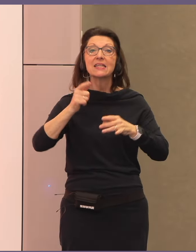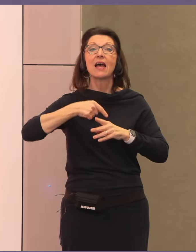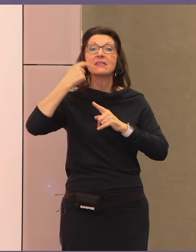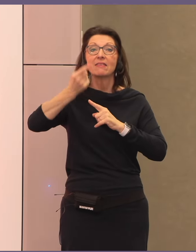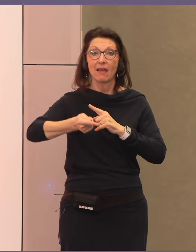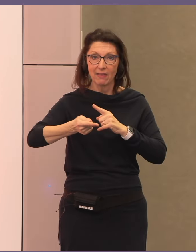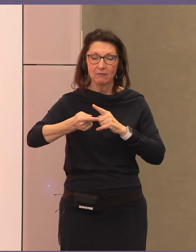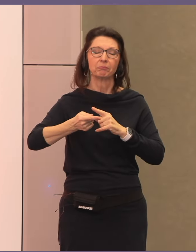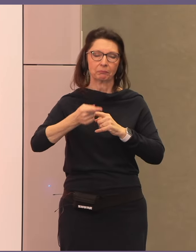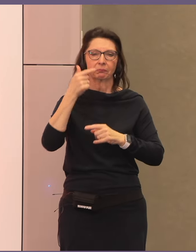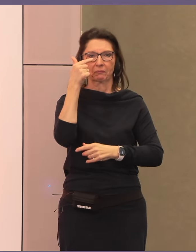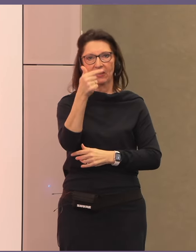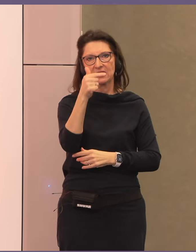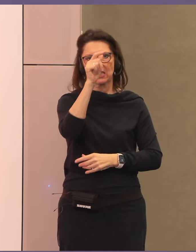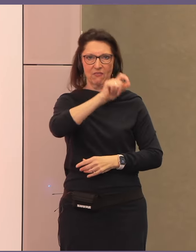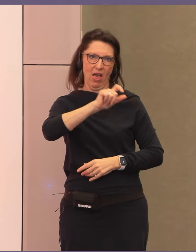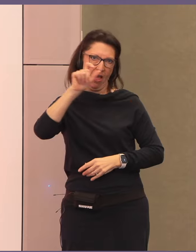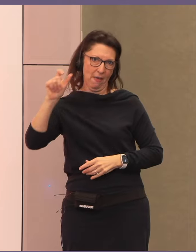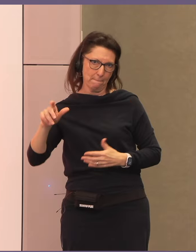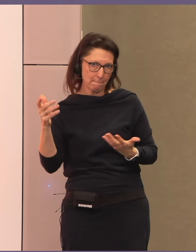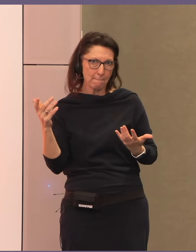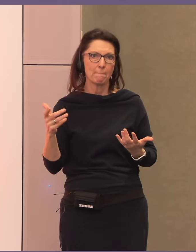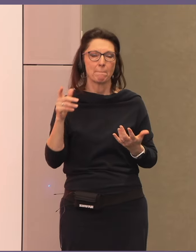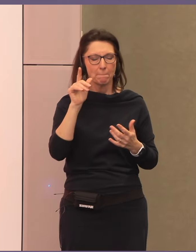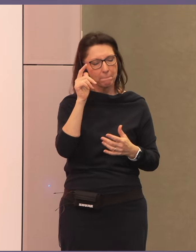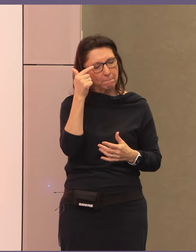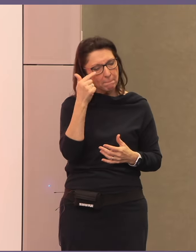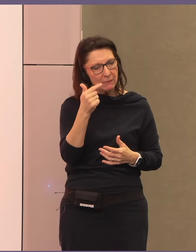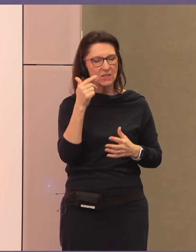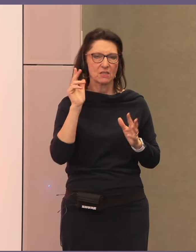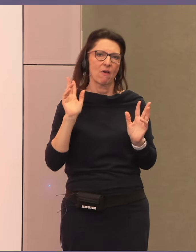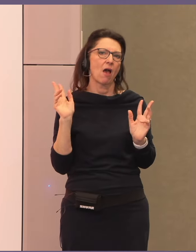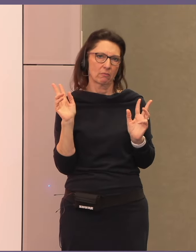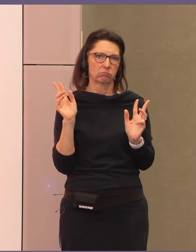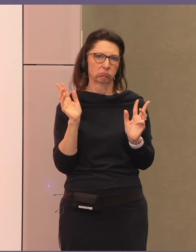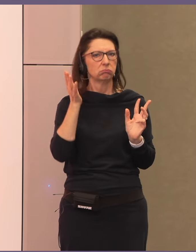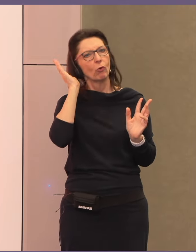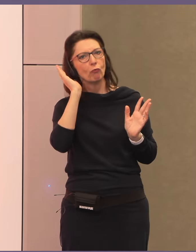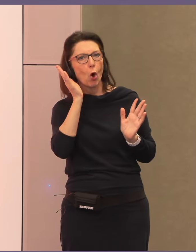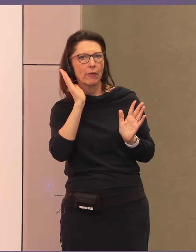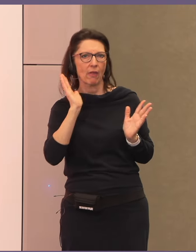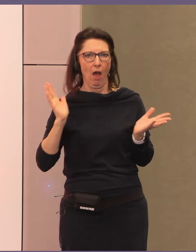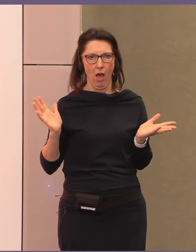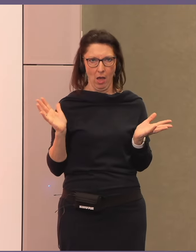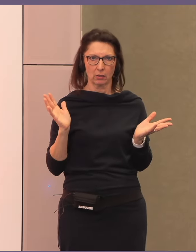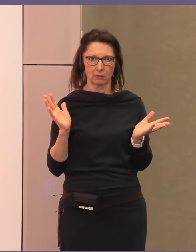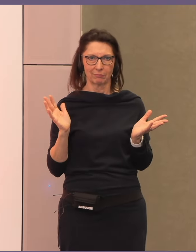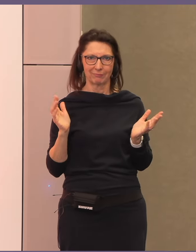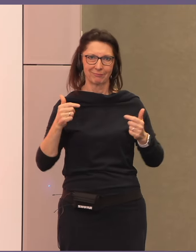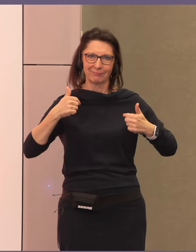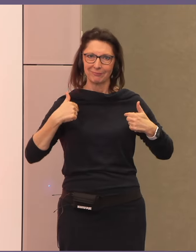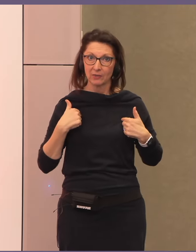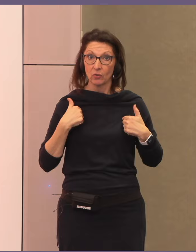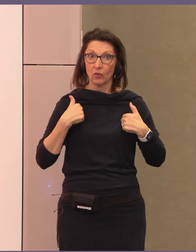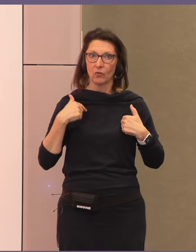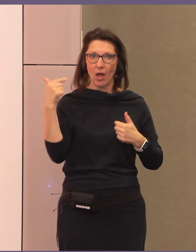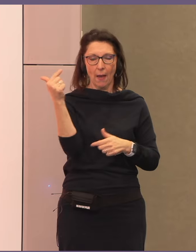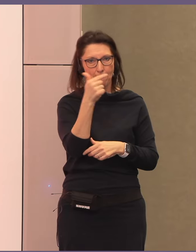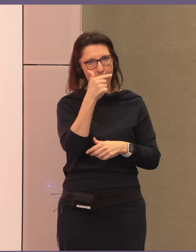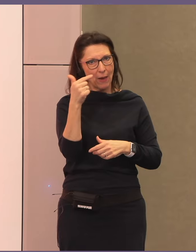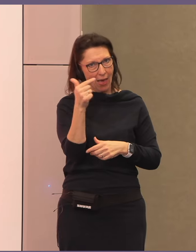zwei inhaltlichen, sozusagen Inputs, mit zwei Keynotes, die ich natürlich auch getrennt